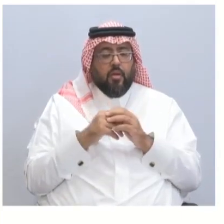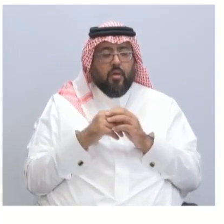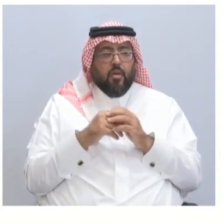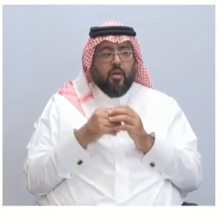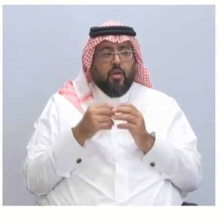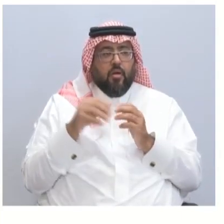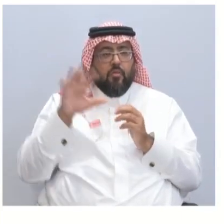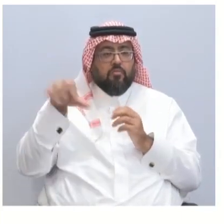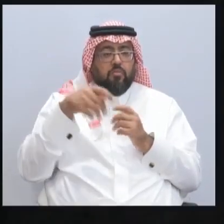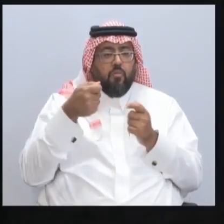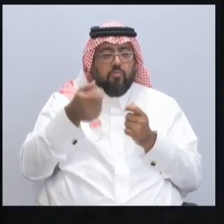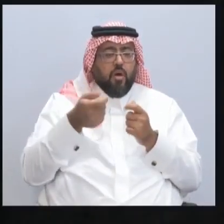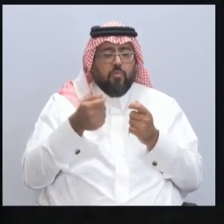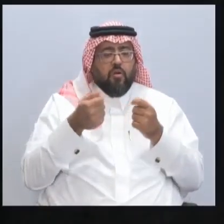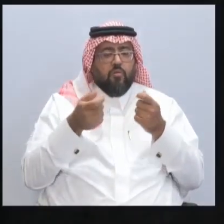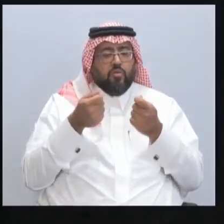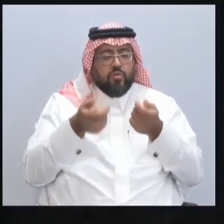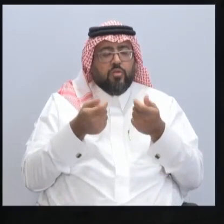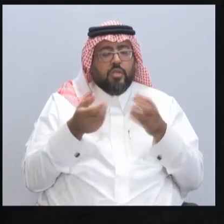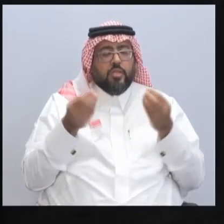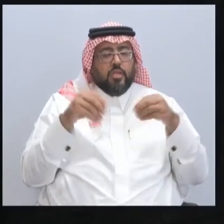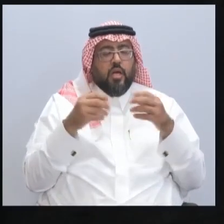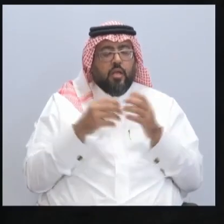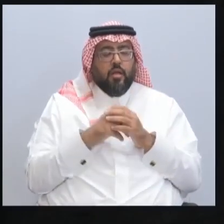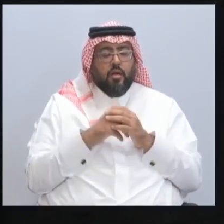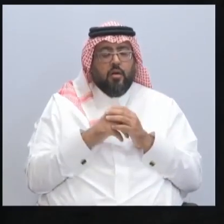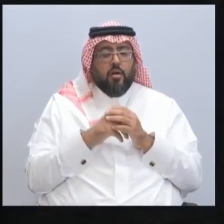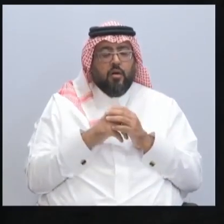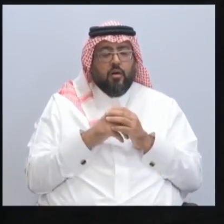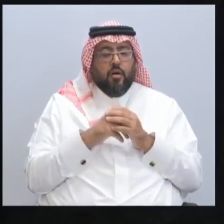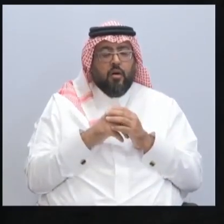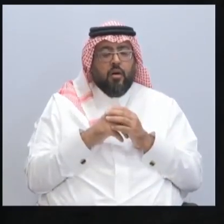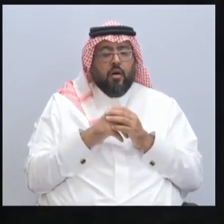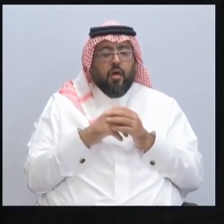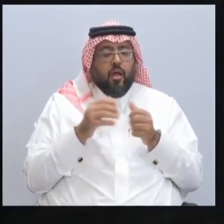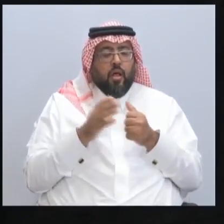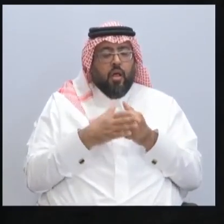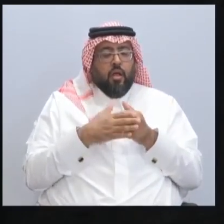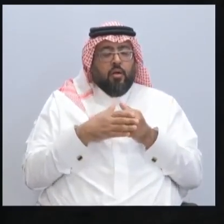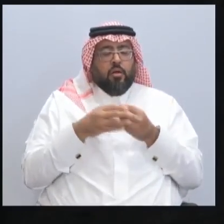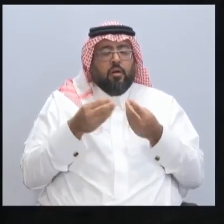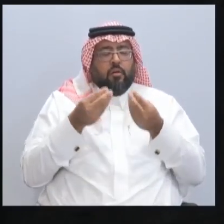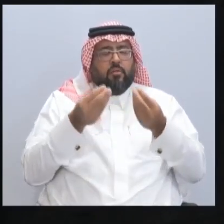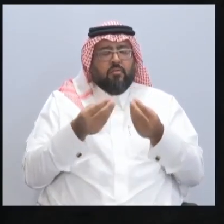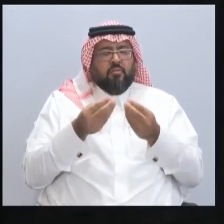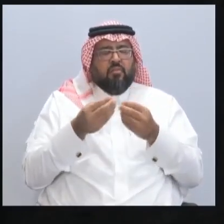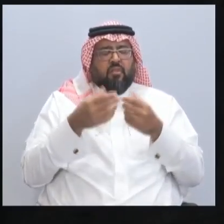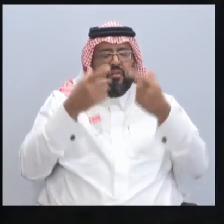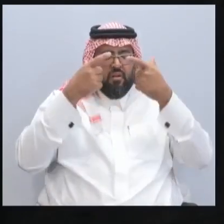الموارد الاقتصاديه دول مجلس التعاون كذلك تحسن الخدمات